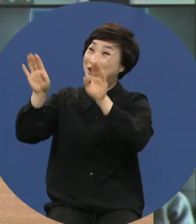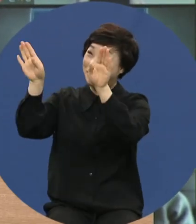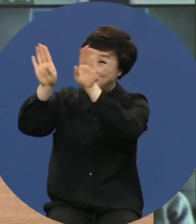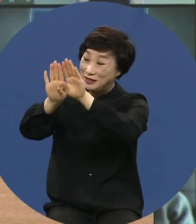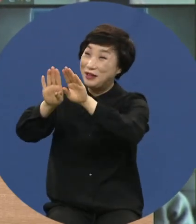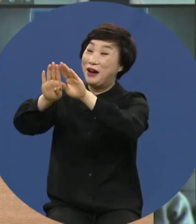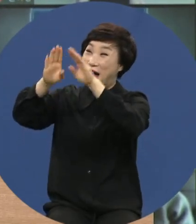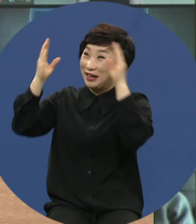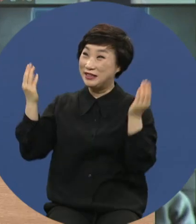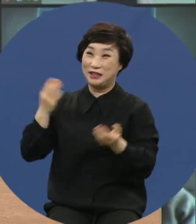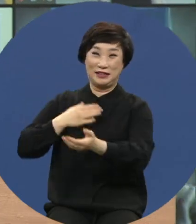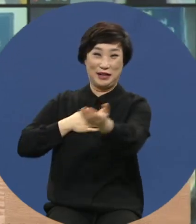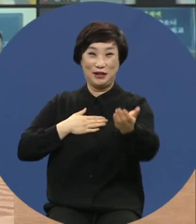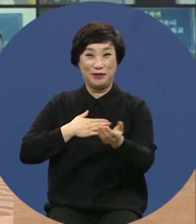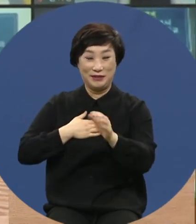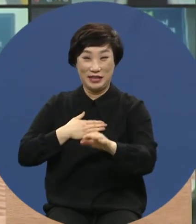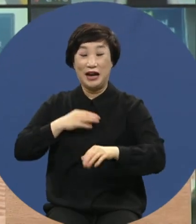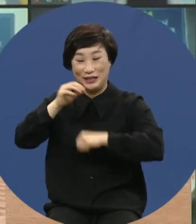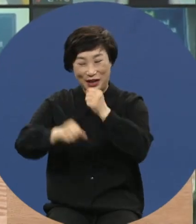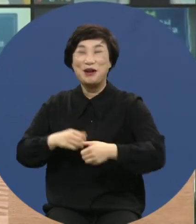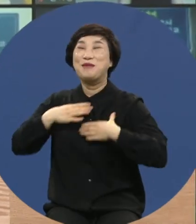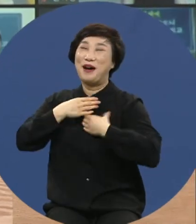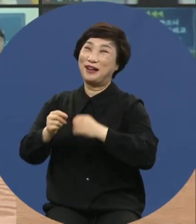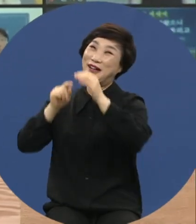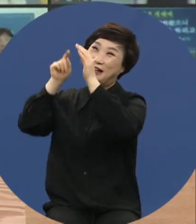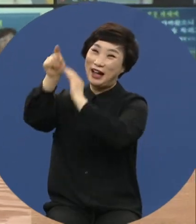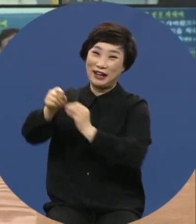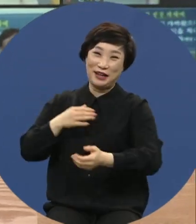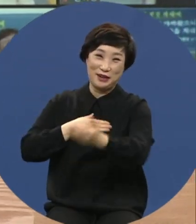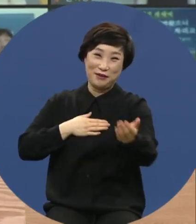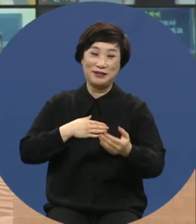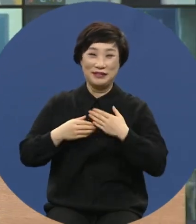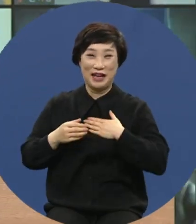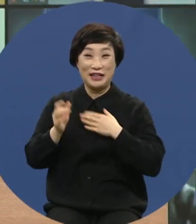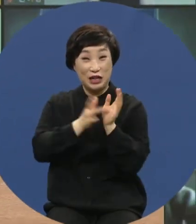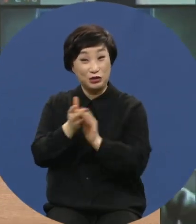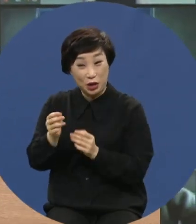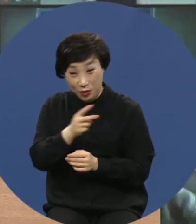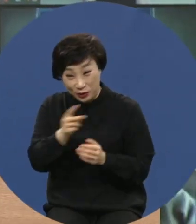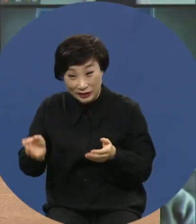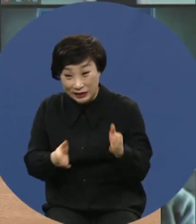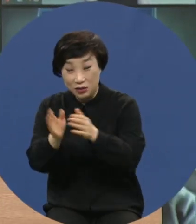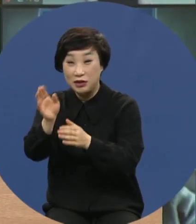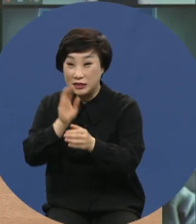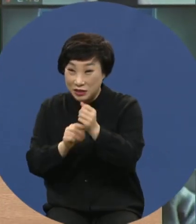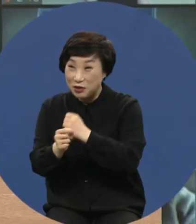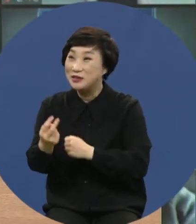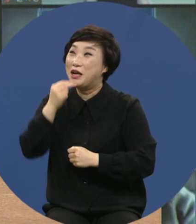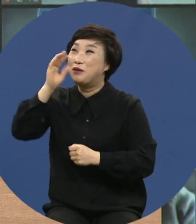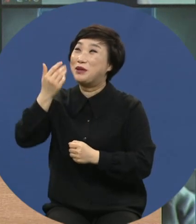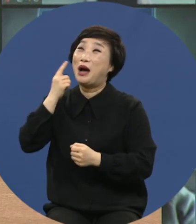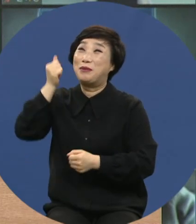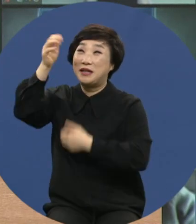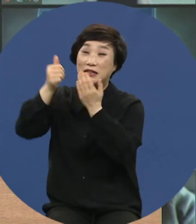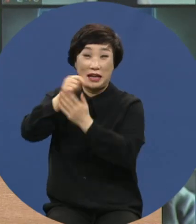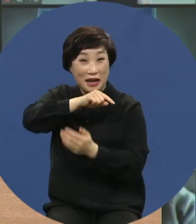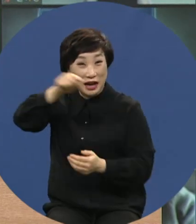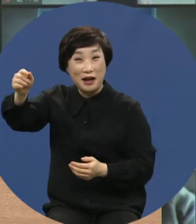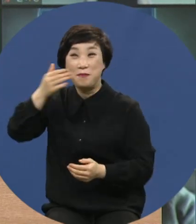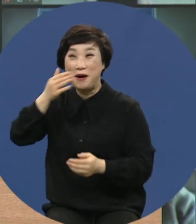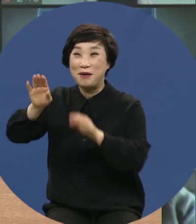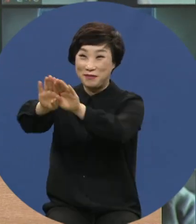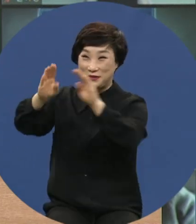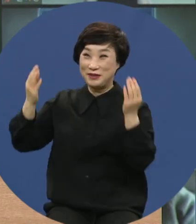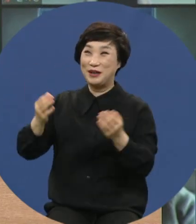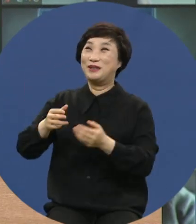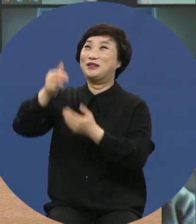대문을 활짝 열어 자유하게 갈 수 있도록 내가 길이요 진리요 생명 되시고 아버지께 갈 수 있도록